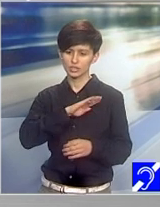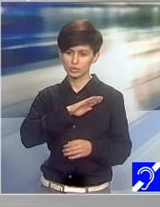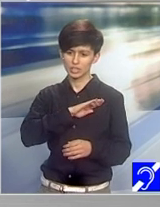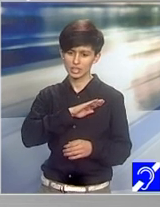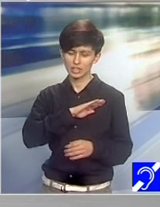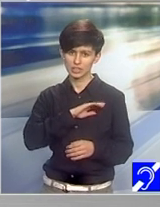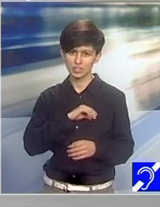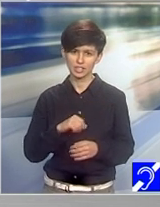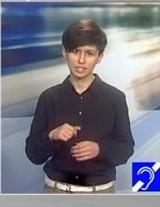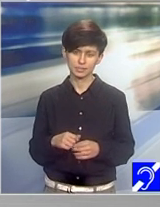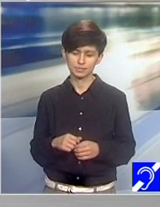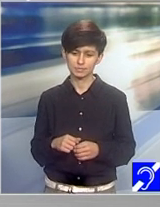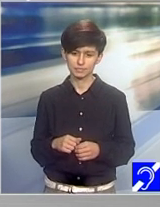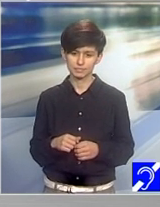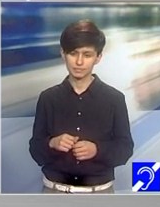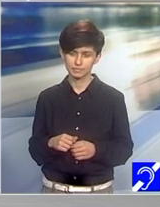L-am modificat.